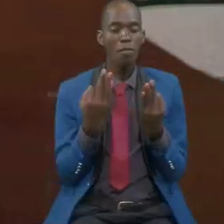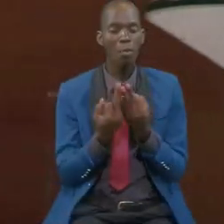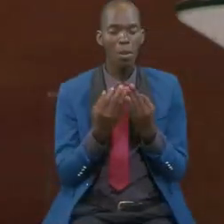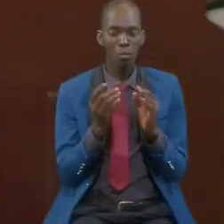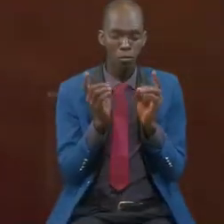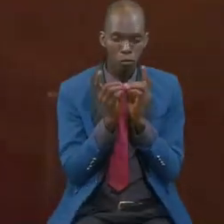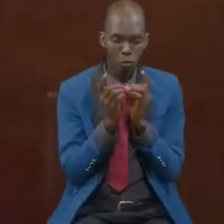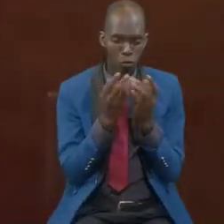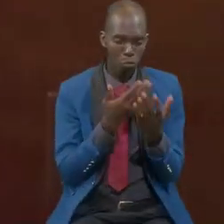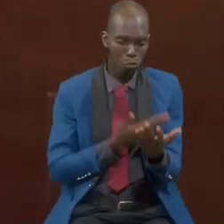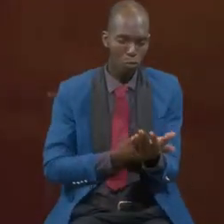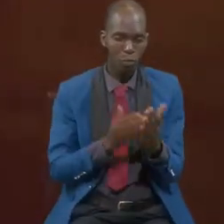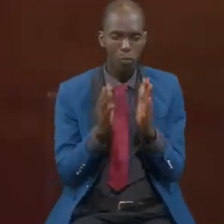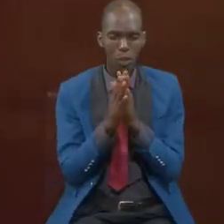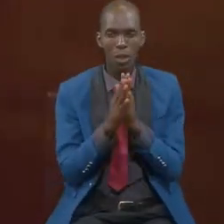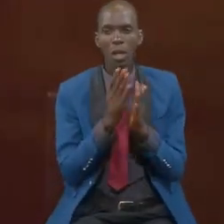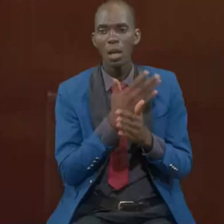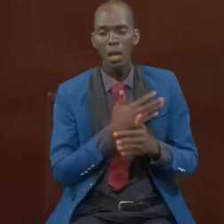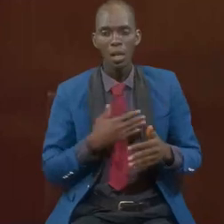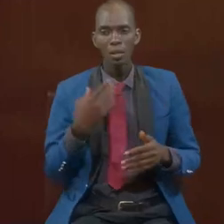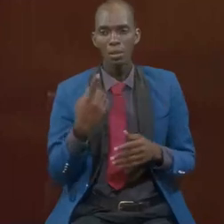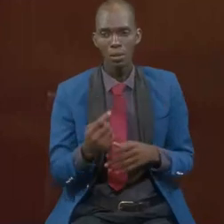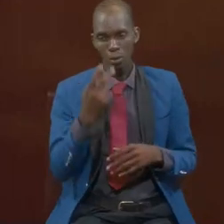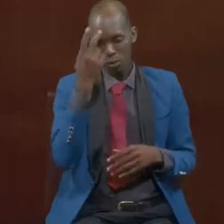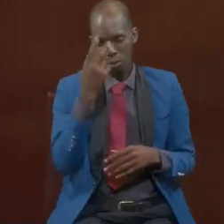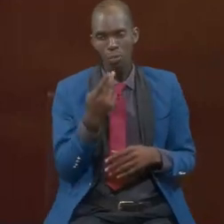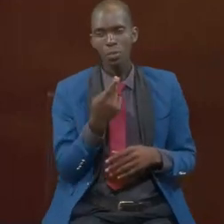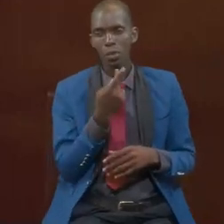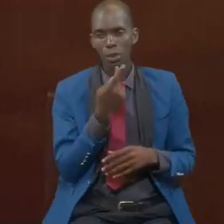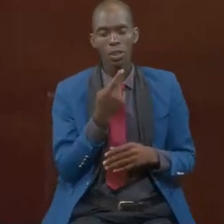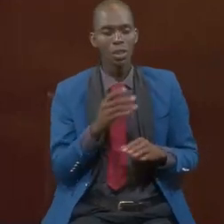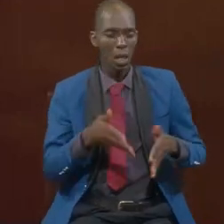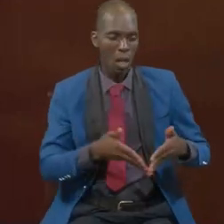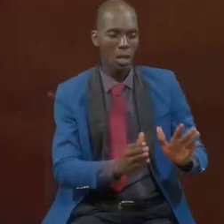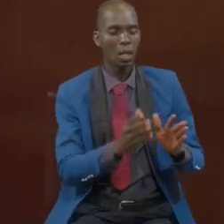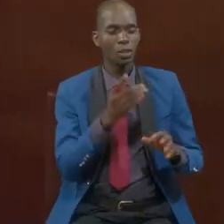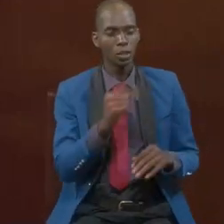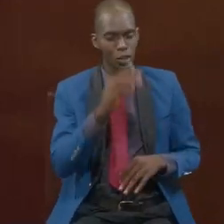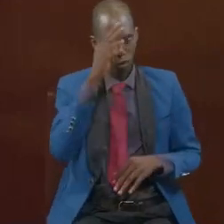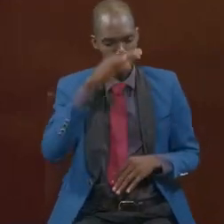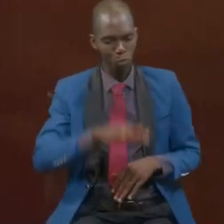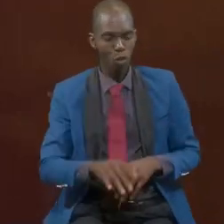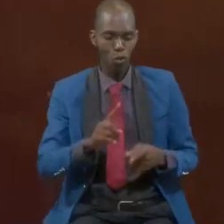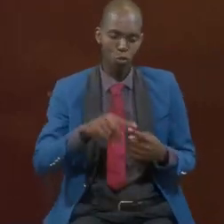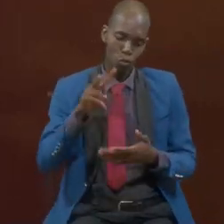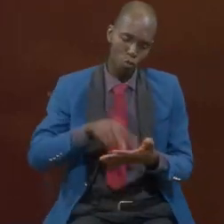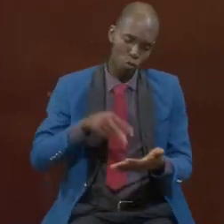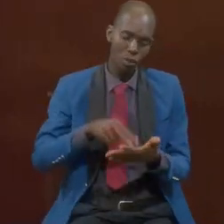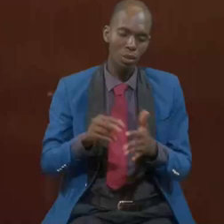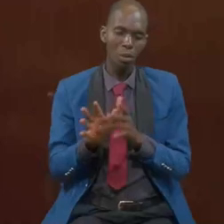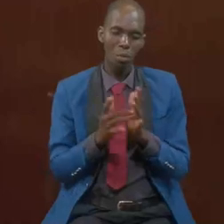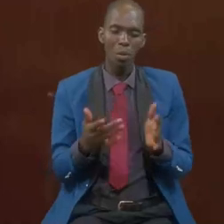enfant et les parents ont donné l'opportunité au garçon d'être que c'est lui qui